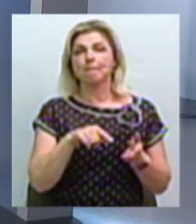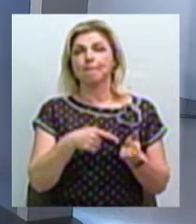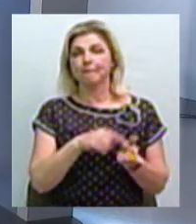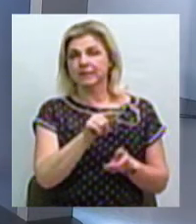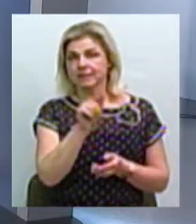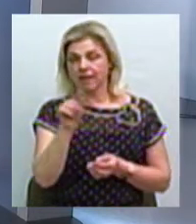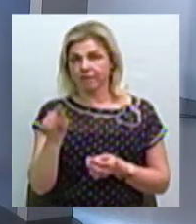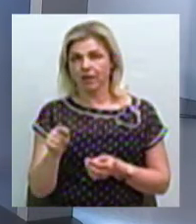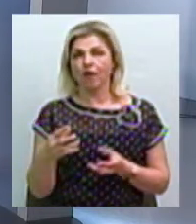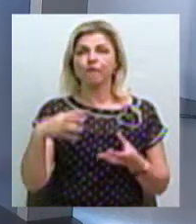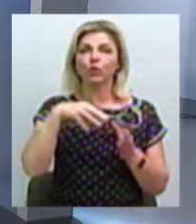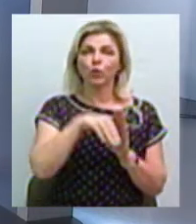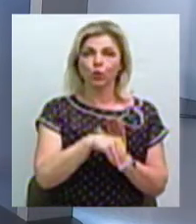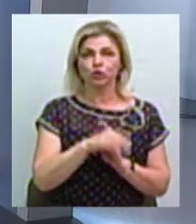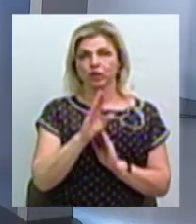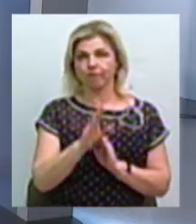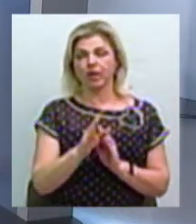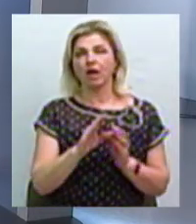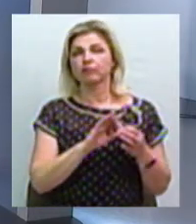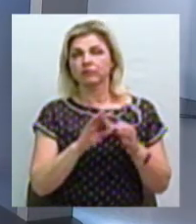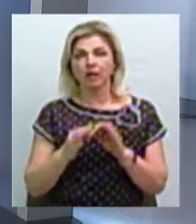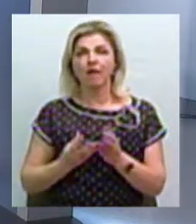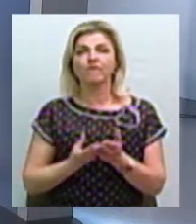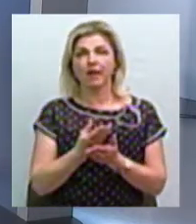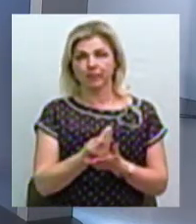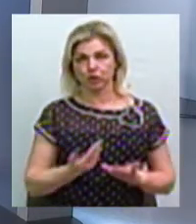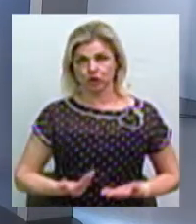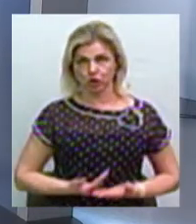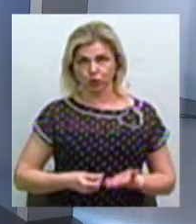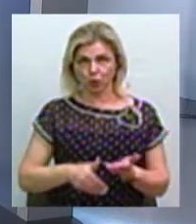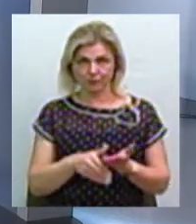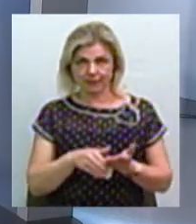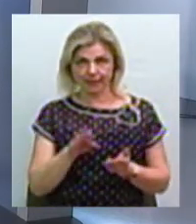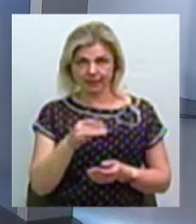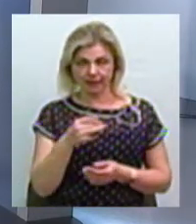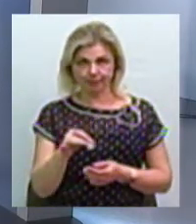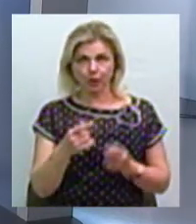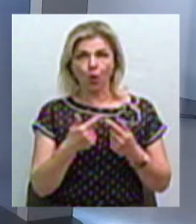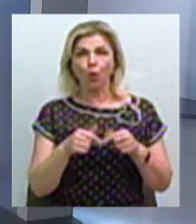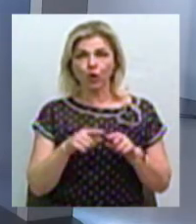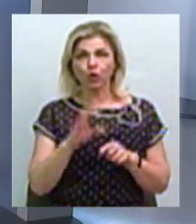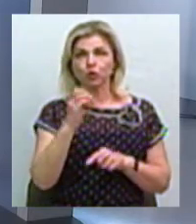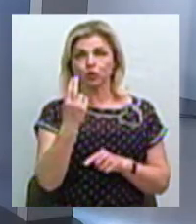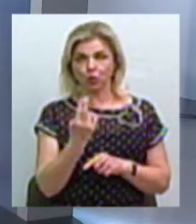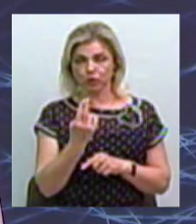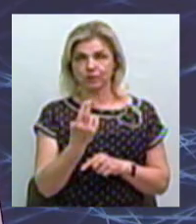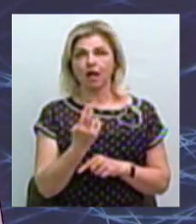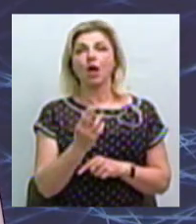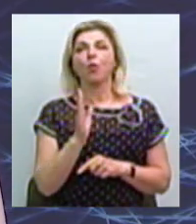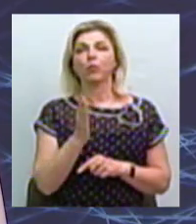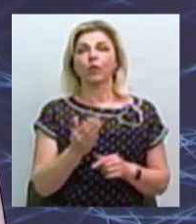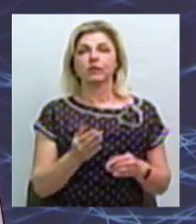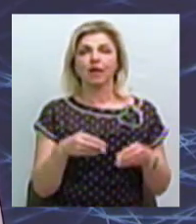у ланцюжок виплати житлових субсидій. Як це буде відбуватися? Органи соціального захисту населення будуть